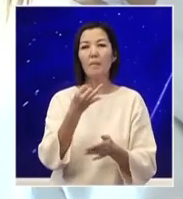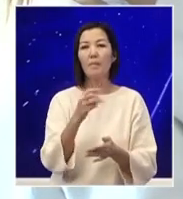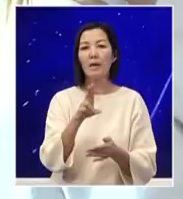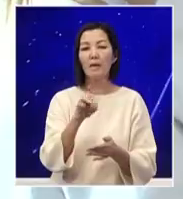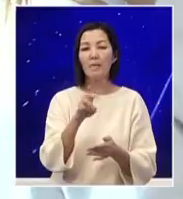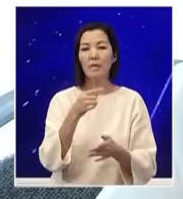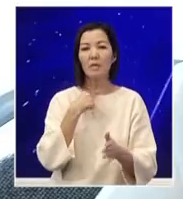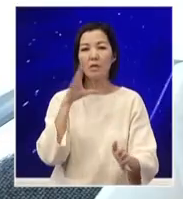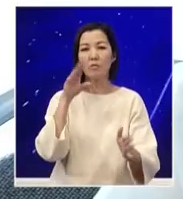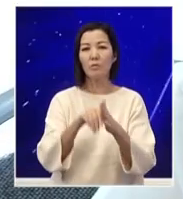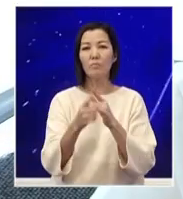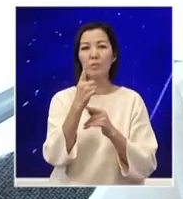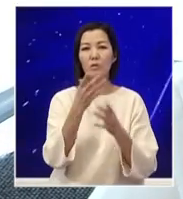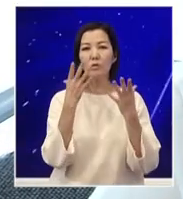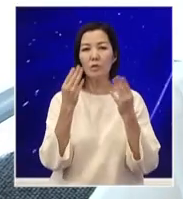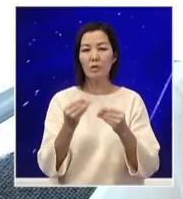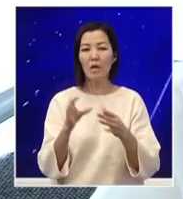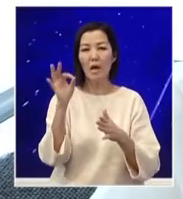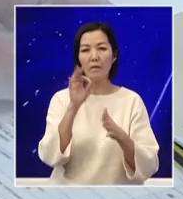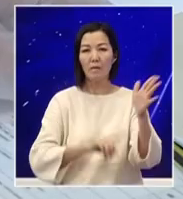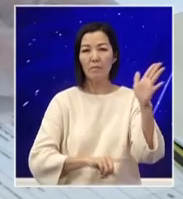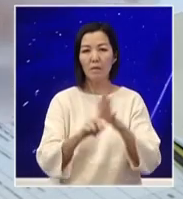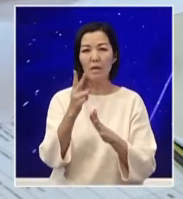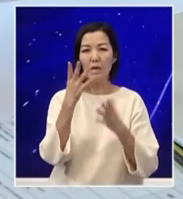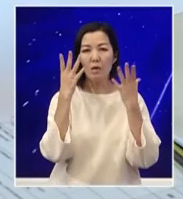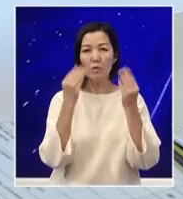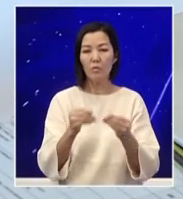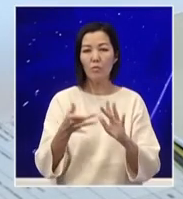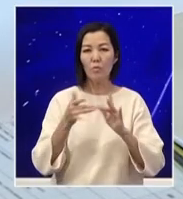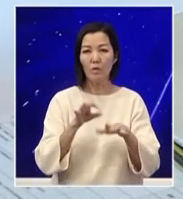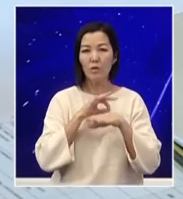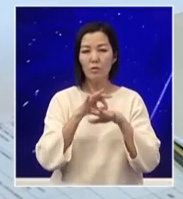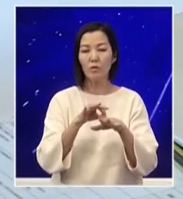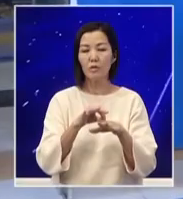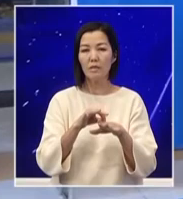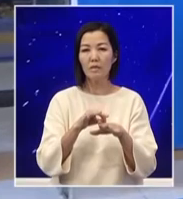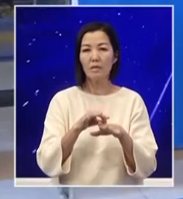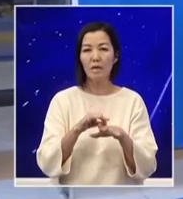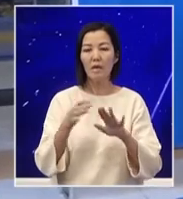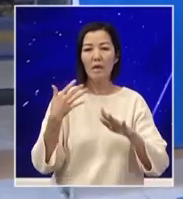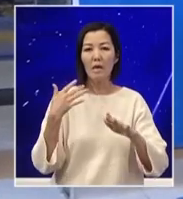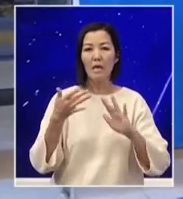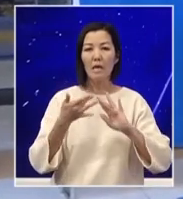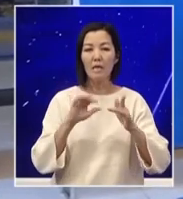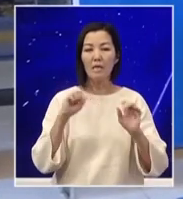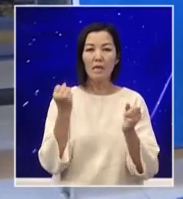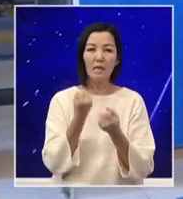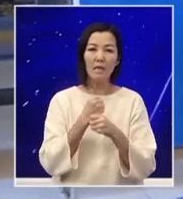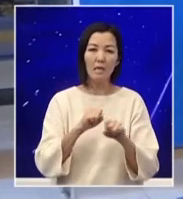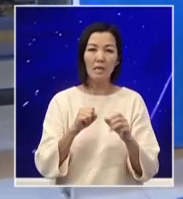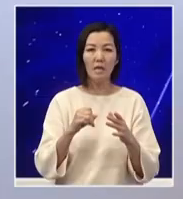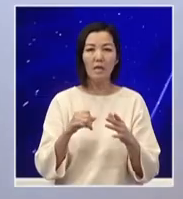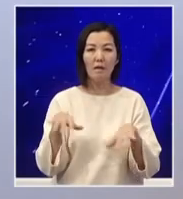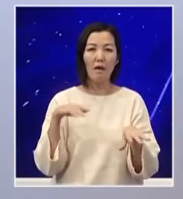беру науқаны бірінен басталды. Екі күн бойы онлайн жүргізілді. Үшінен бастап интернет балансы төмен елді мекендерге қағаз